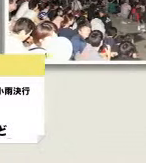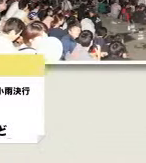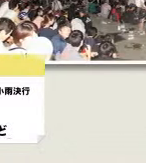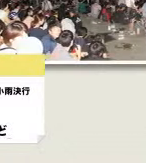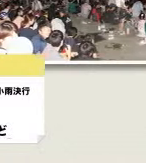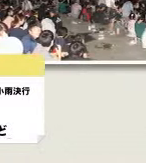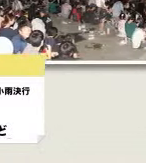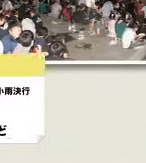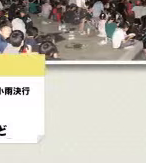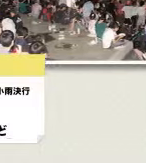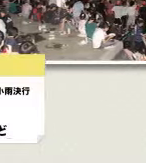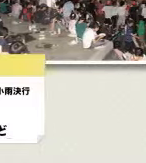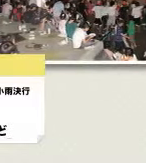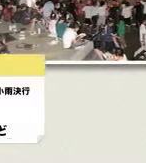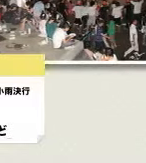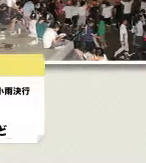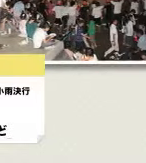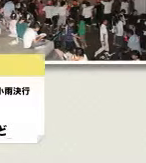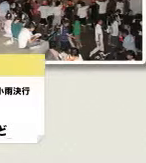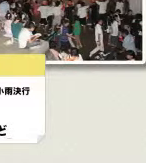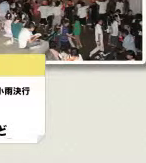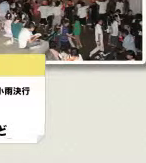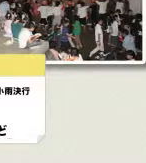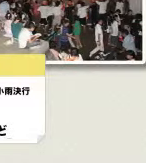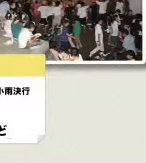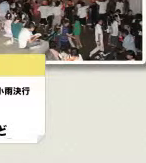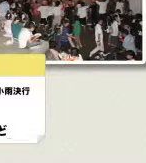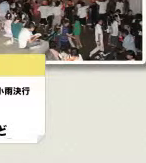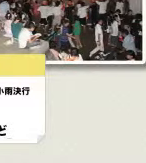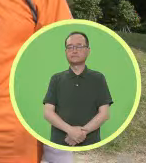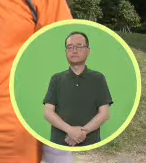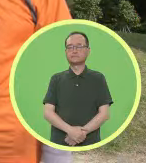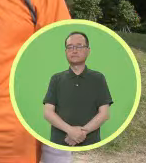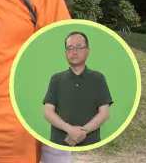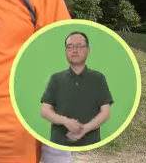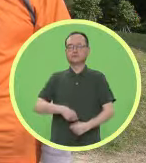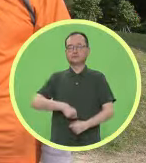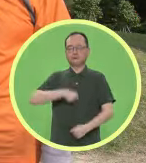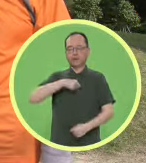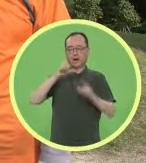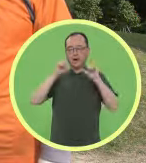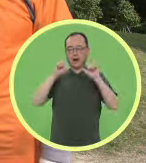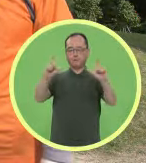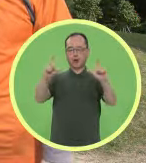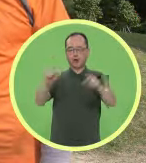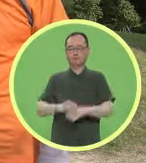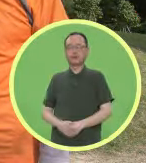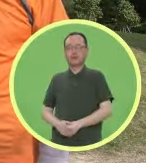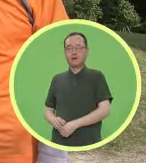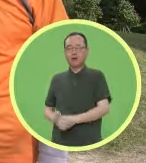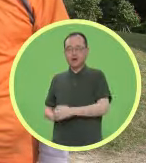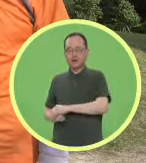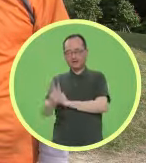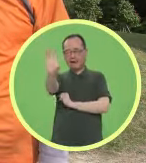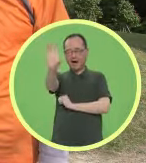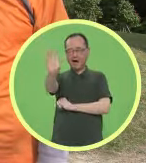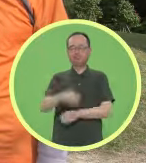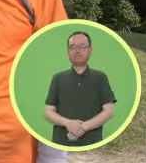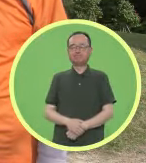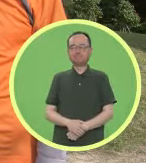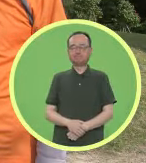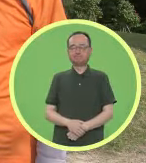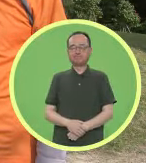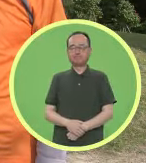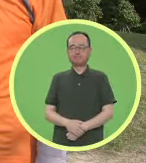は7月7日の開催。皆さんぜひ来てくださいね。 正解発表。発射 発射。